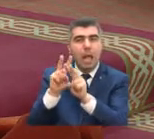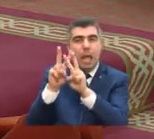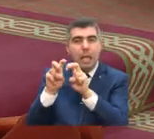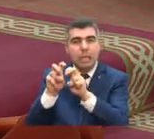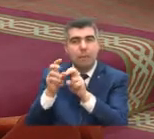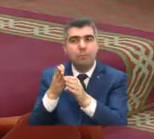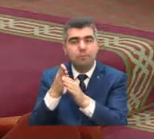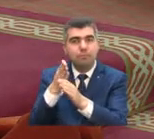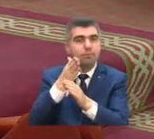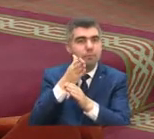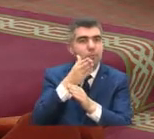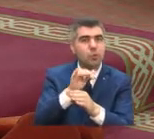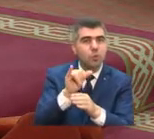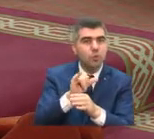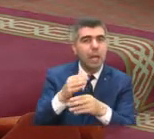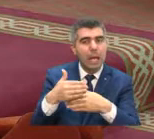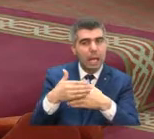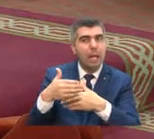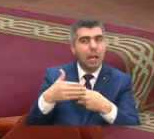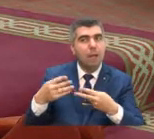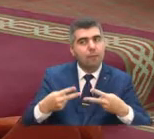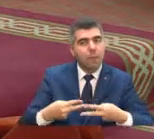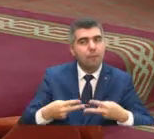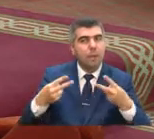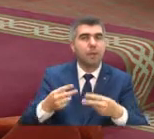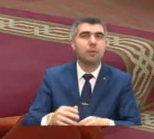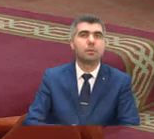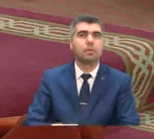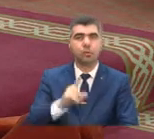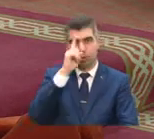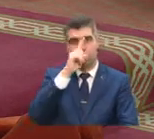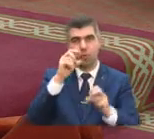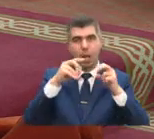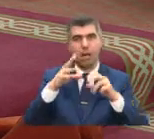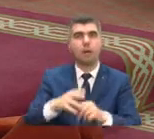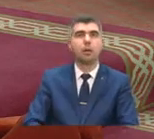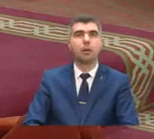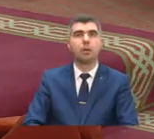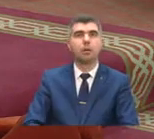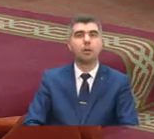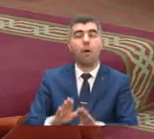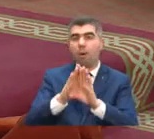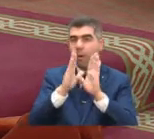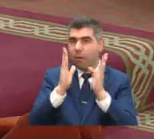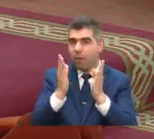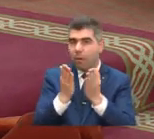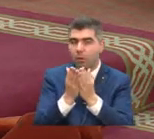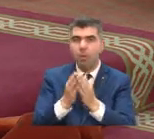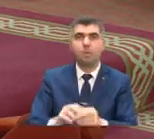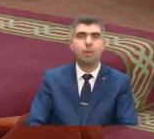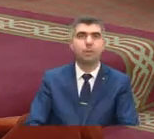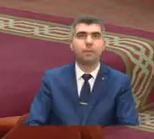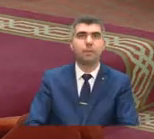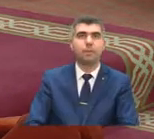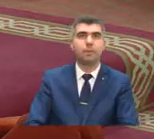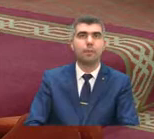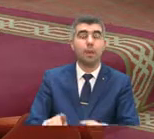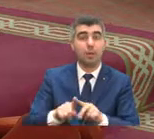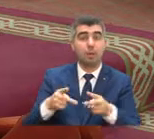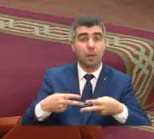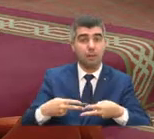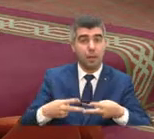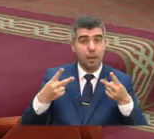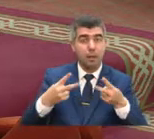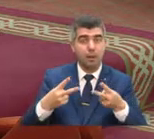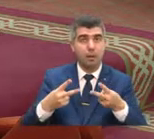سيتم الإعلان عليها في القريب إن شاء الله. الهدف ماشي كامل هو أنه الانطلاقة الفعلية،